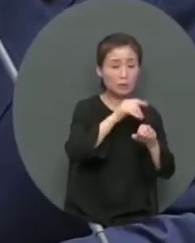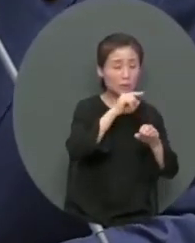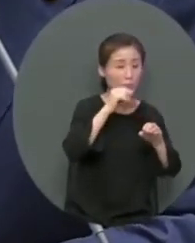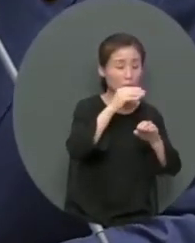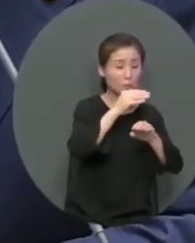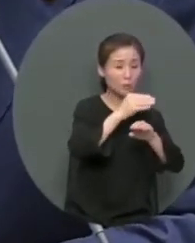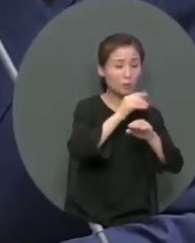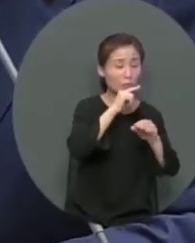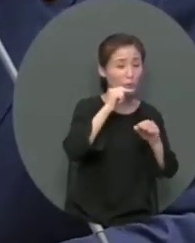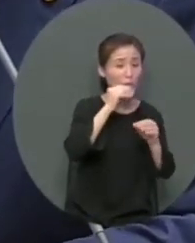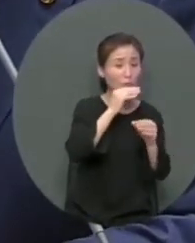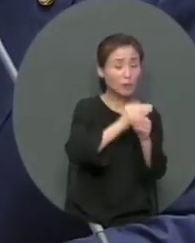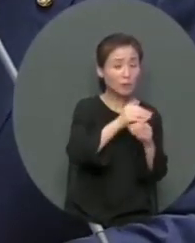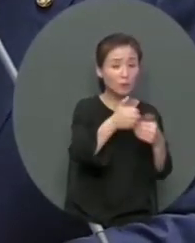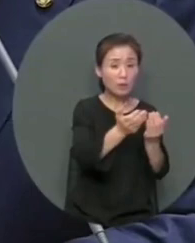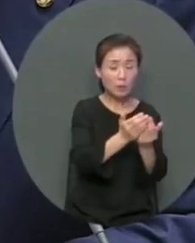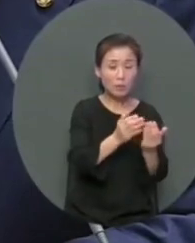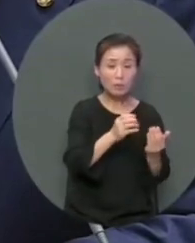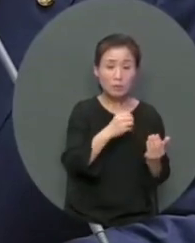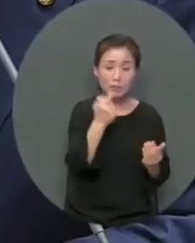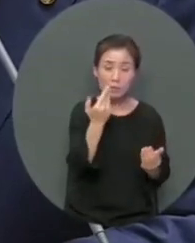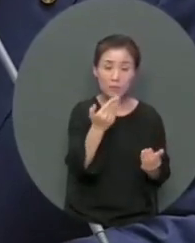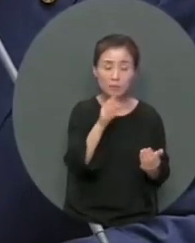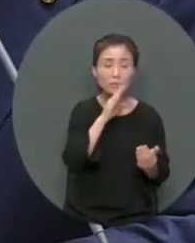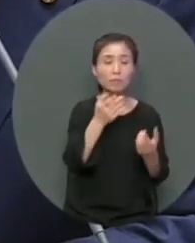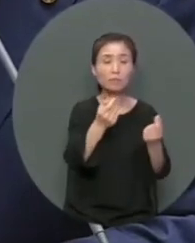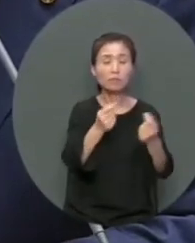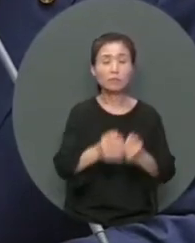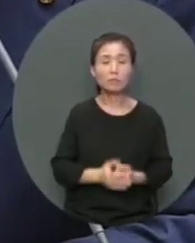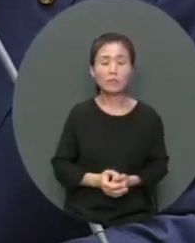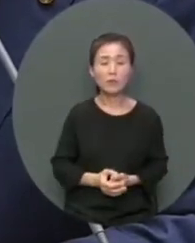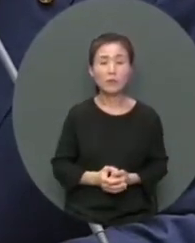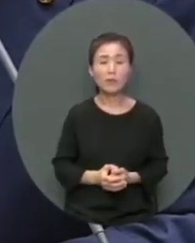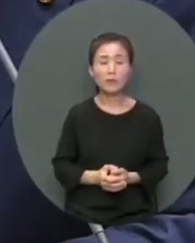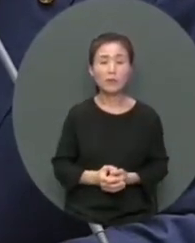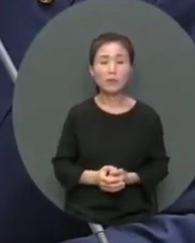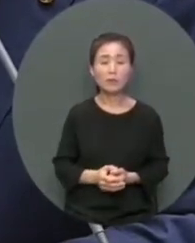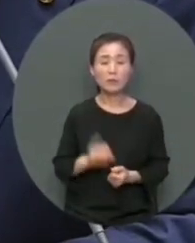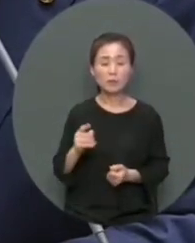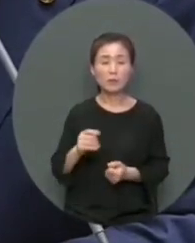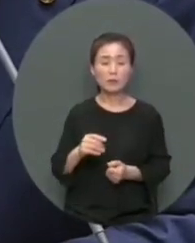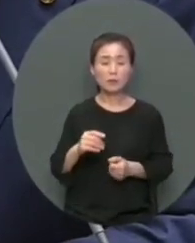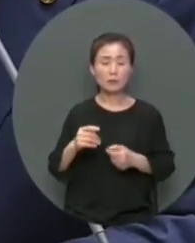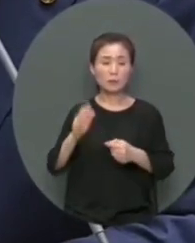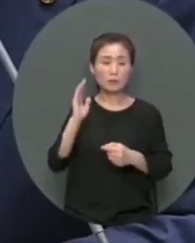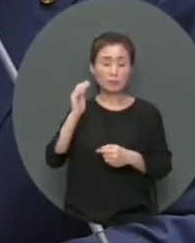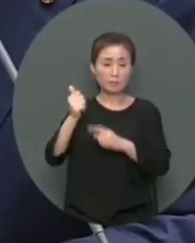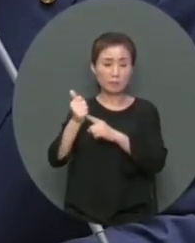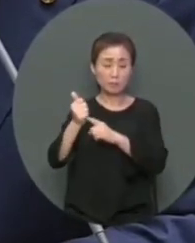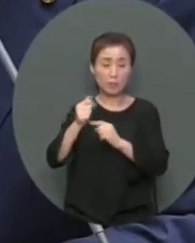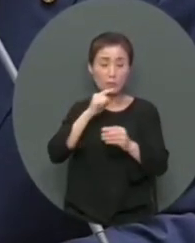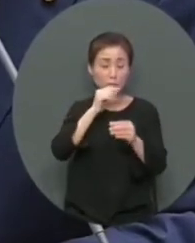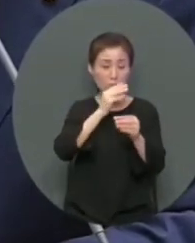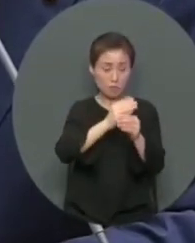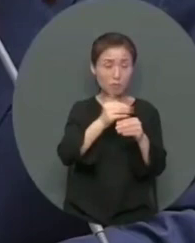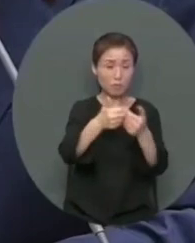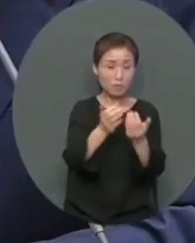있습니다. 그러시죠. 베트남 국부로 처형받는 호치민 주석은 공산당원이었겠죠? 네,